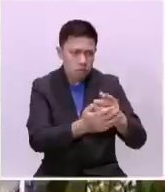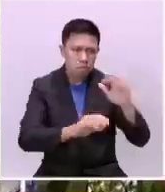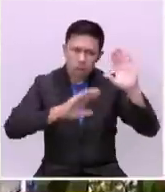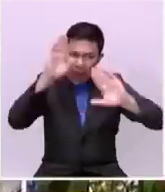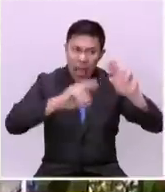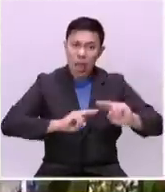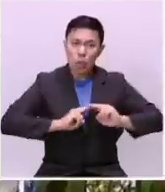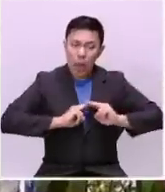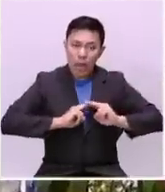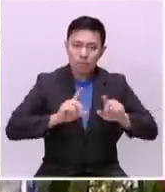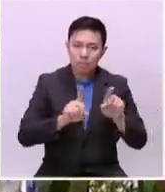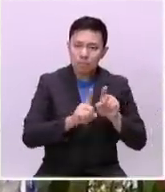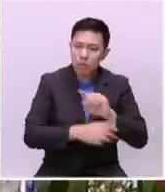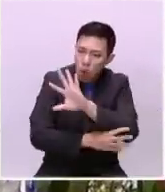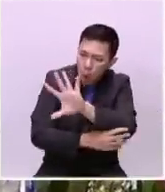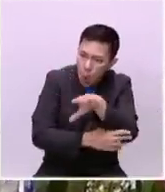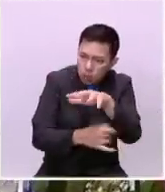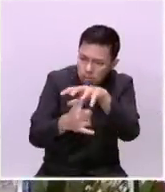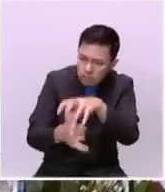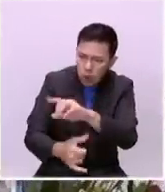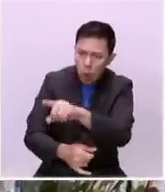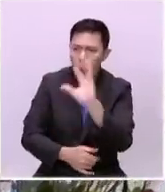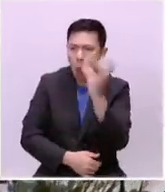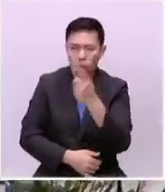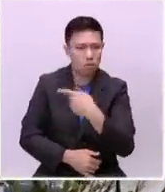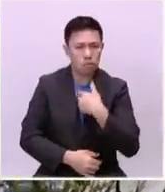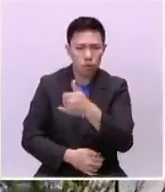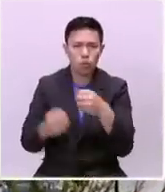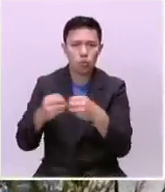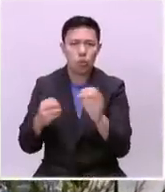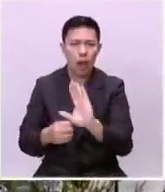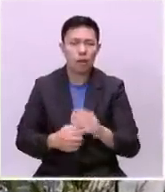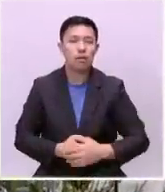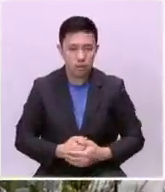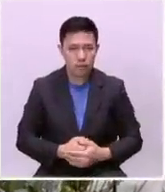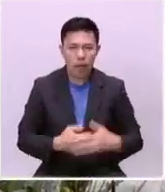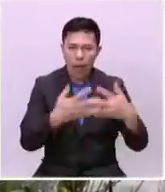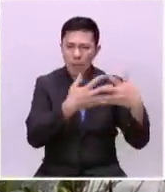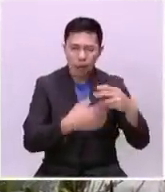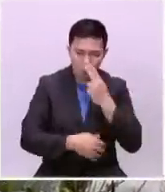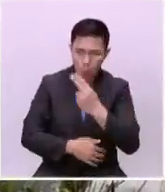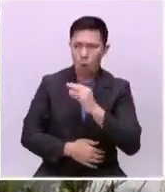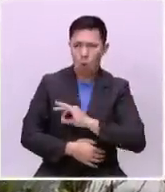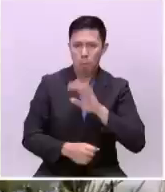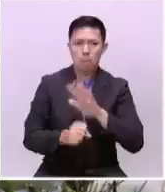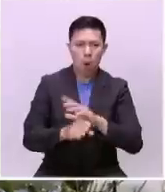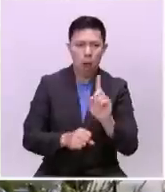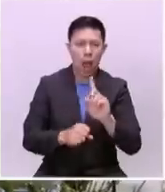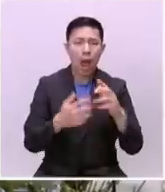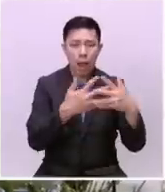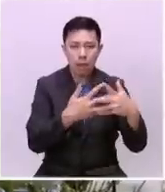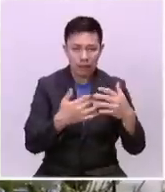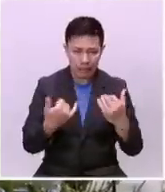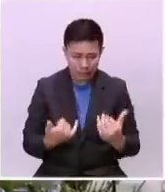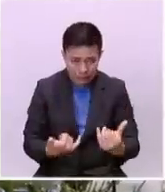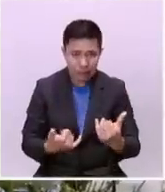ตยของตัวเองไปครอบงำส่วนที่เหลือของโลกสักทีค่ะขณะที่นายบลิงเคนกล่าวว่าเขาได้เห็นความพอใจอย่างมากที่สหรัฐกลับ